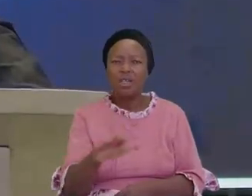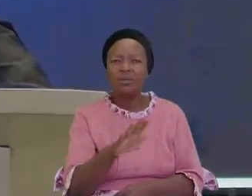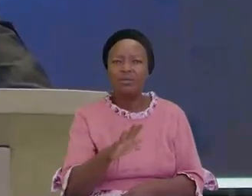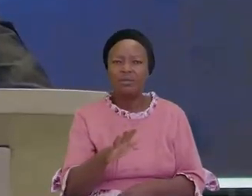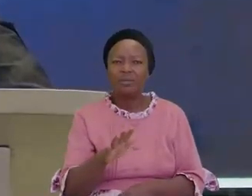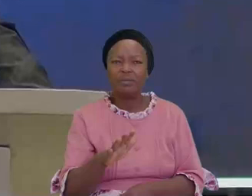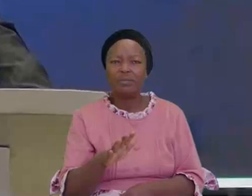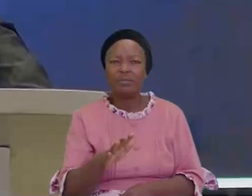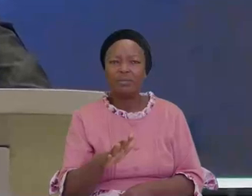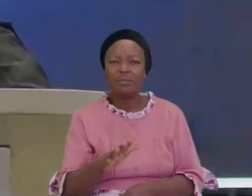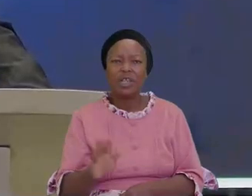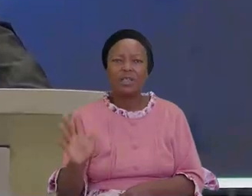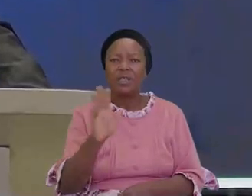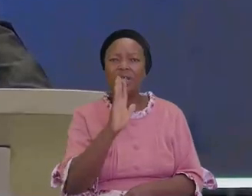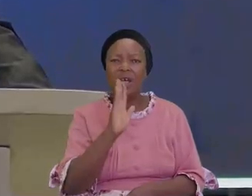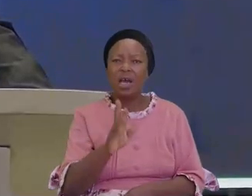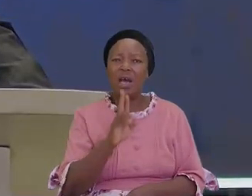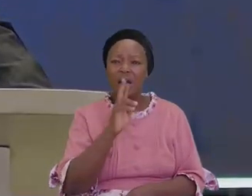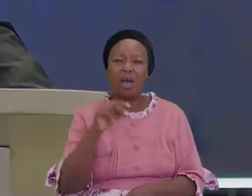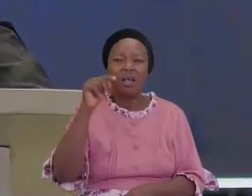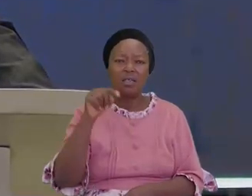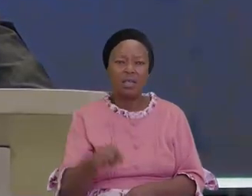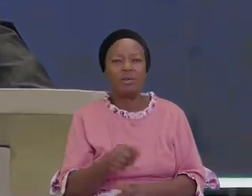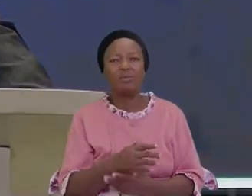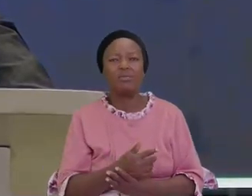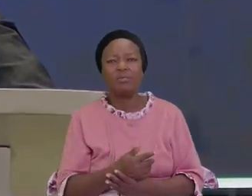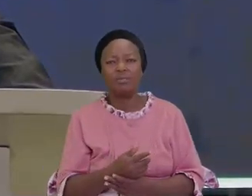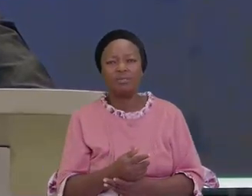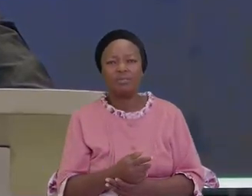Où est-il? Où sont-ils? Ils sont terrassés.